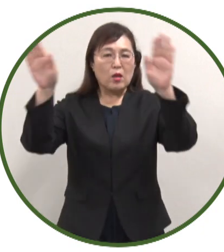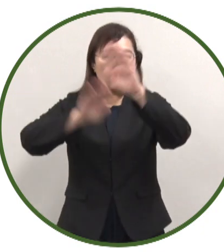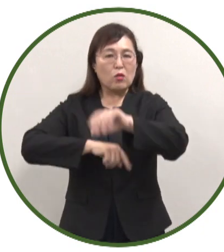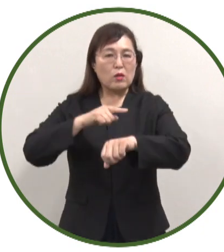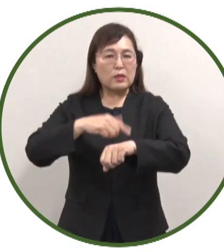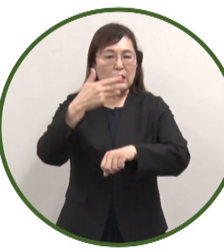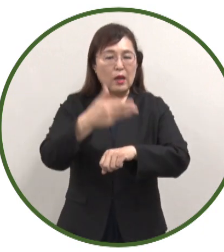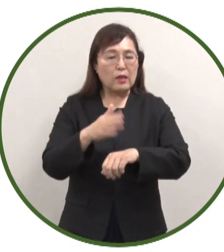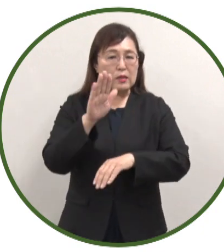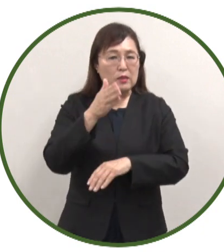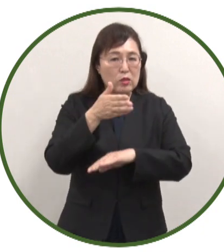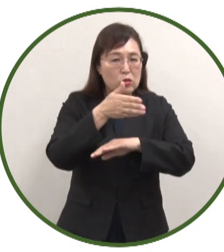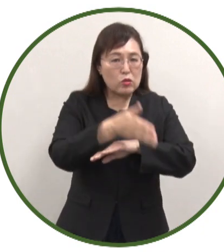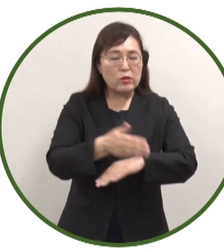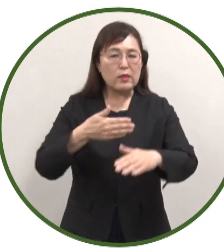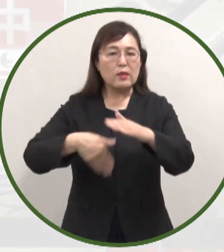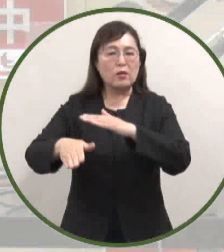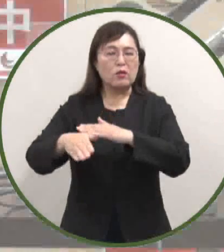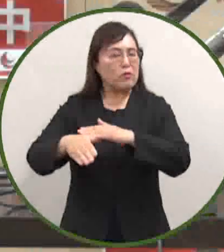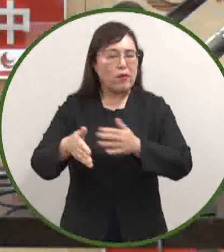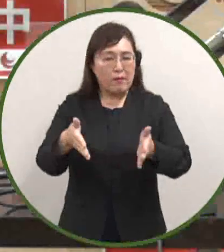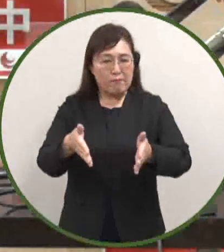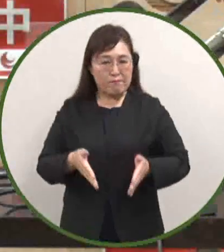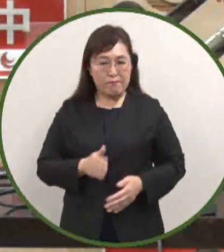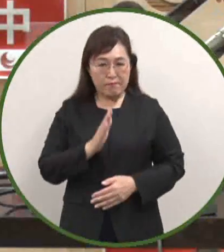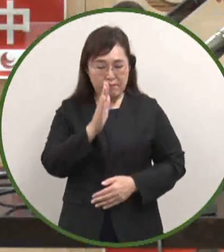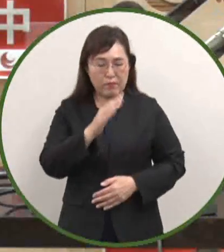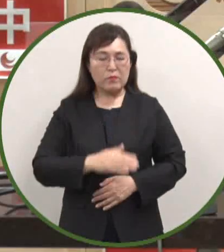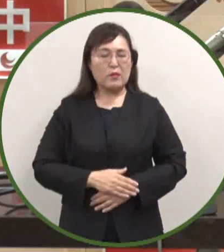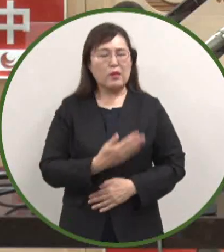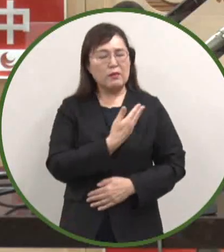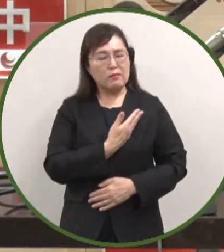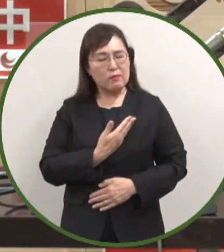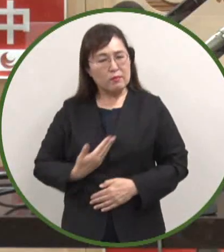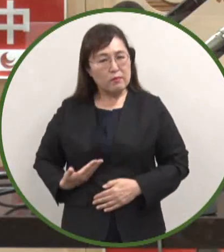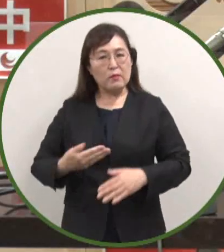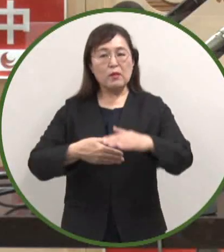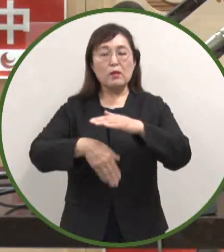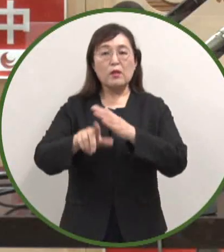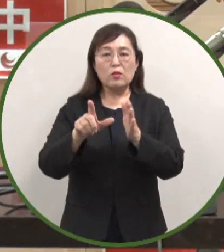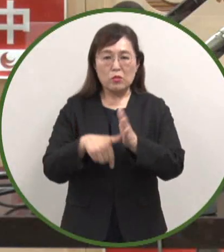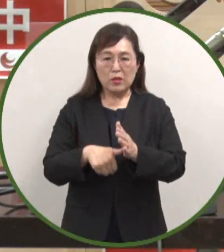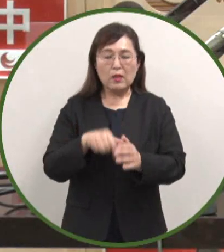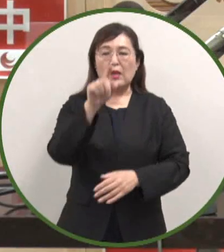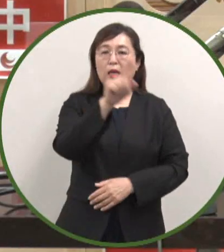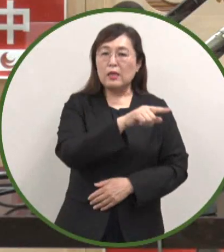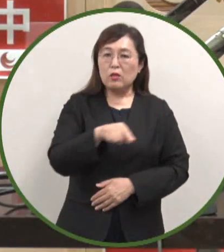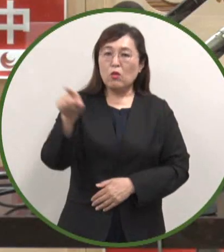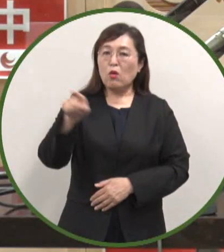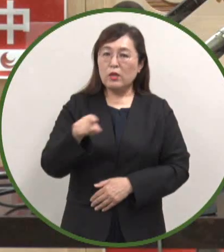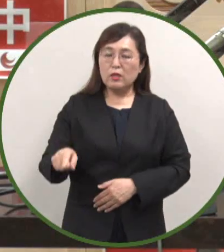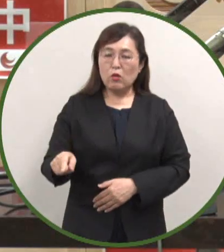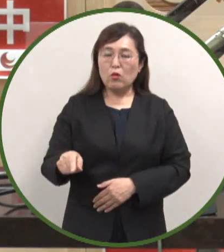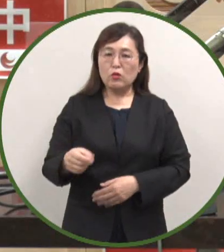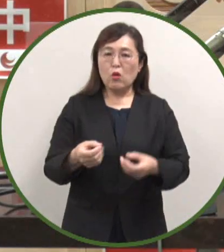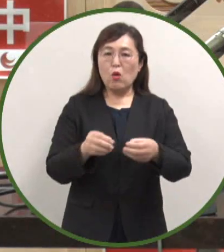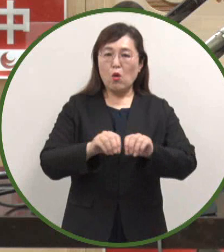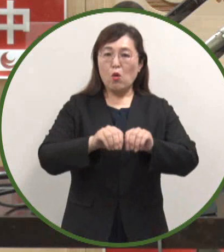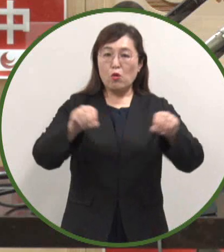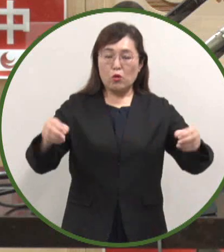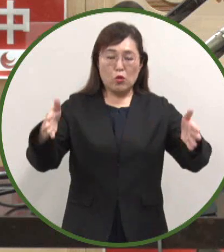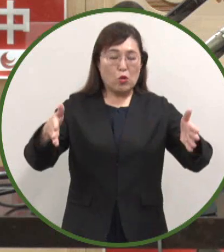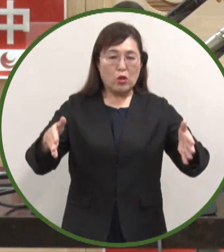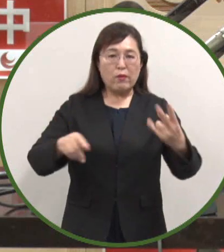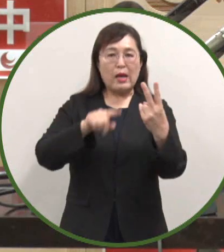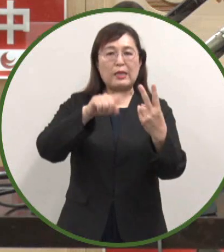の外出は控えてください。やむを得ず外出するときは人と人との距離を2メートル以